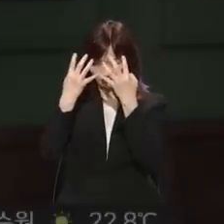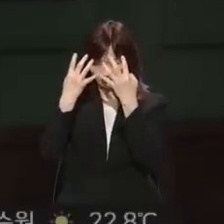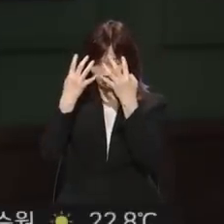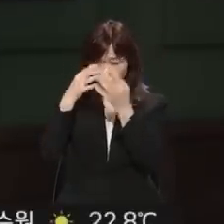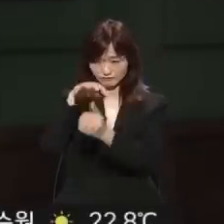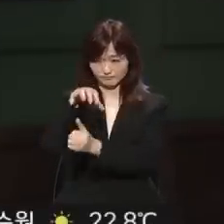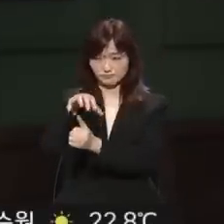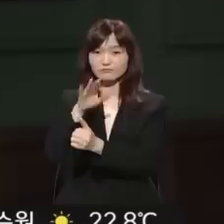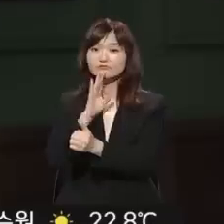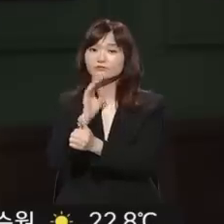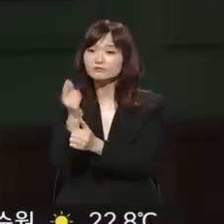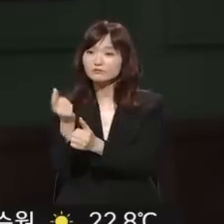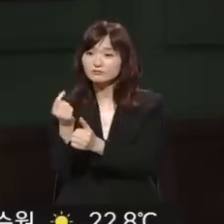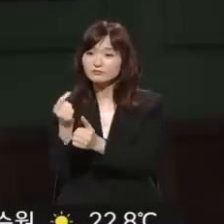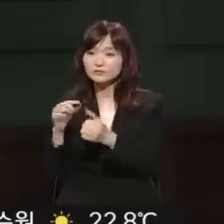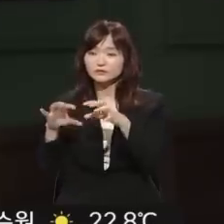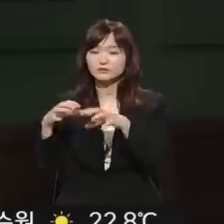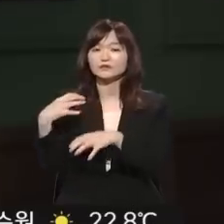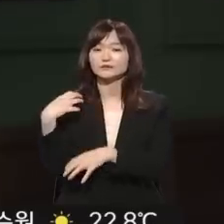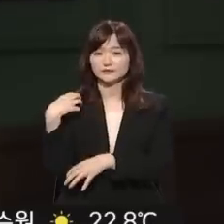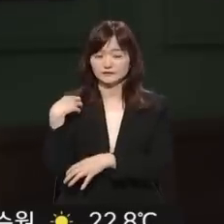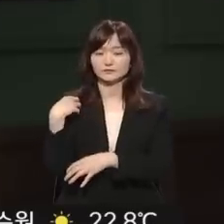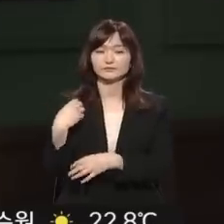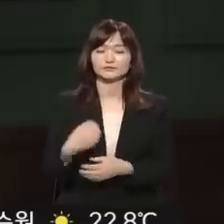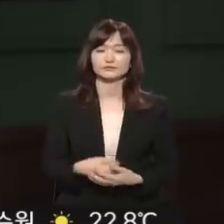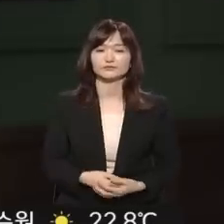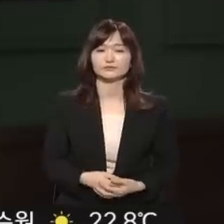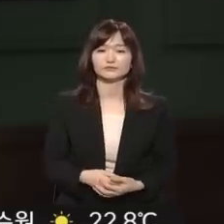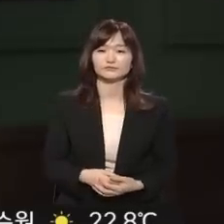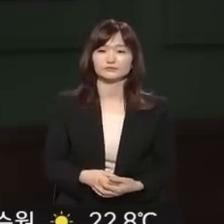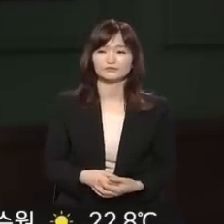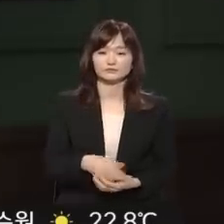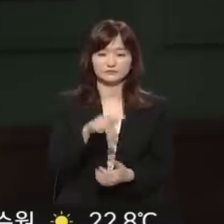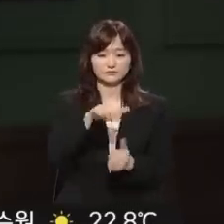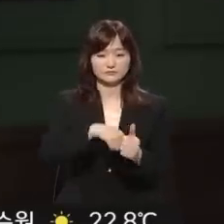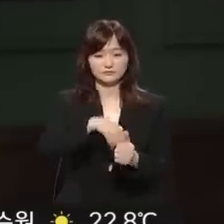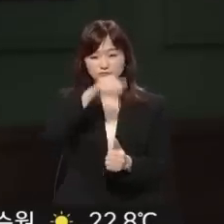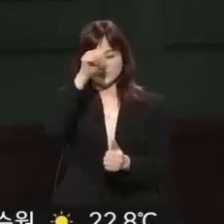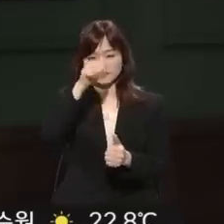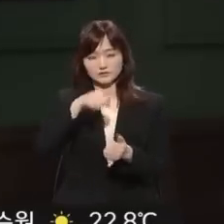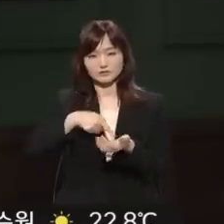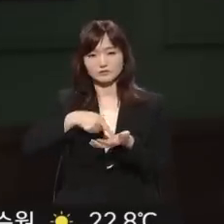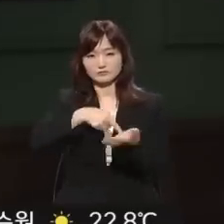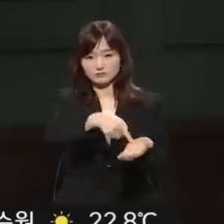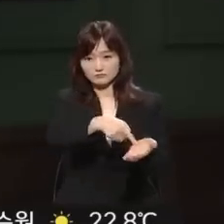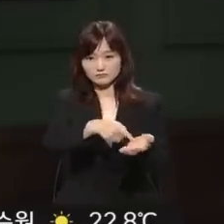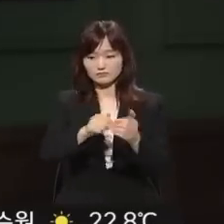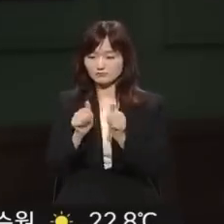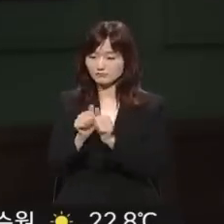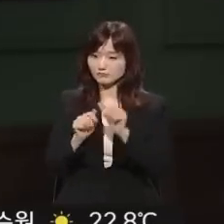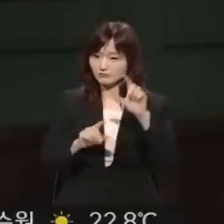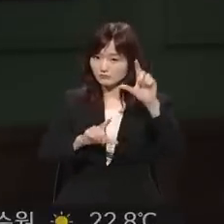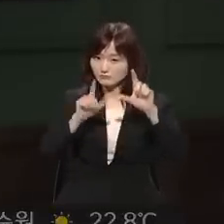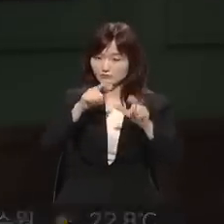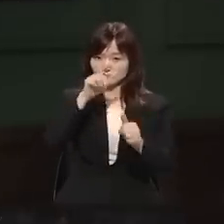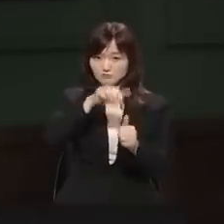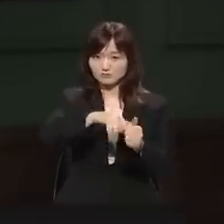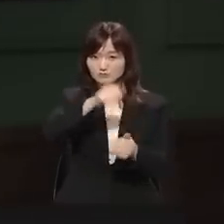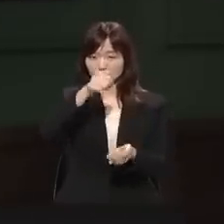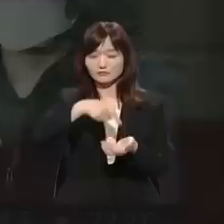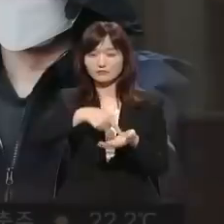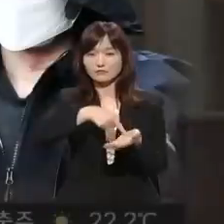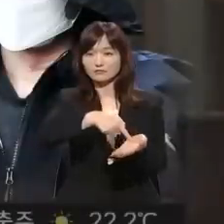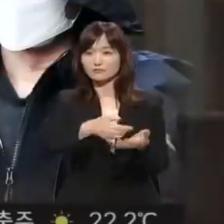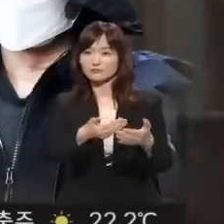마땅하고 그것이 국가의 책무다 이렇게 강조를 했는데요 그러니까 사용을 구형 받은 건데이 남성의 태도가 구형 직후에 법정